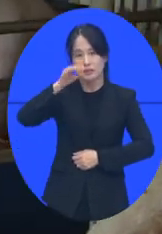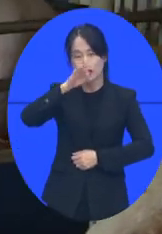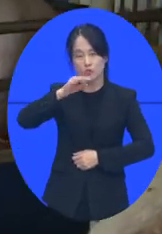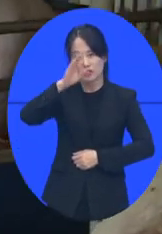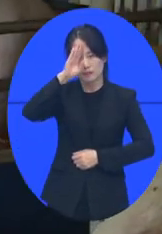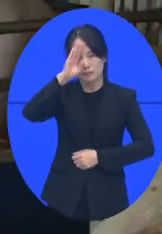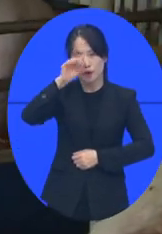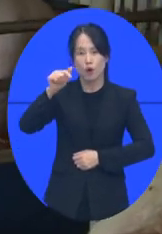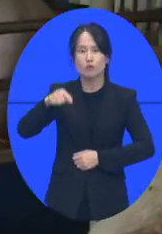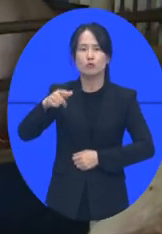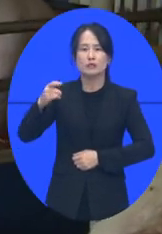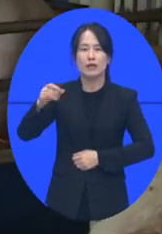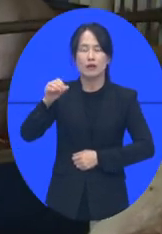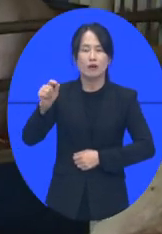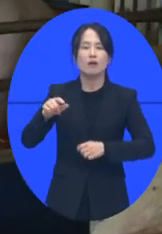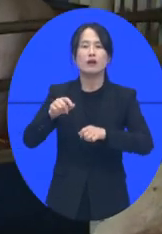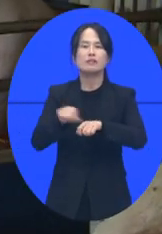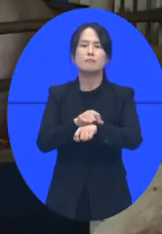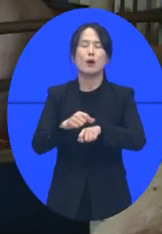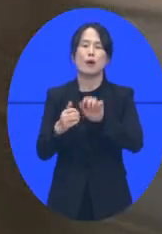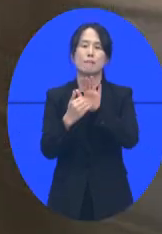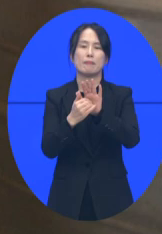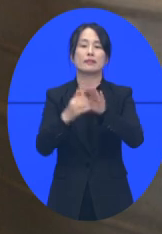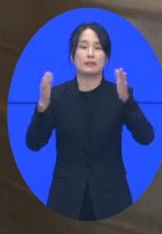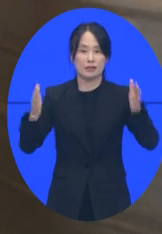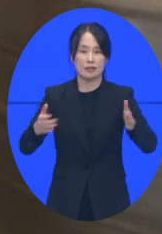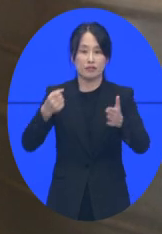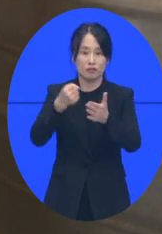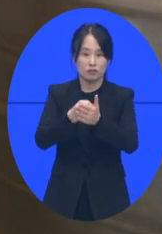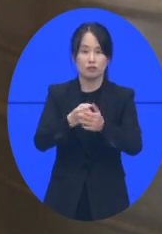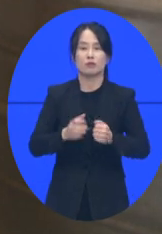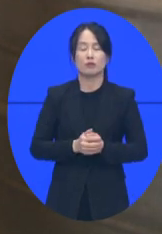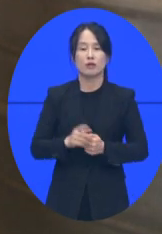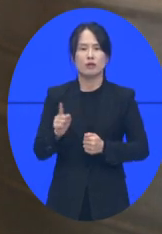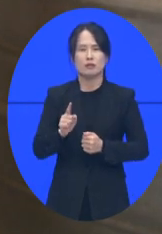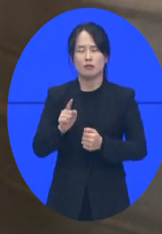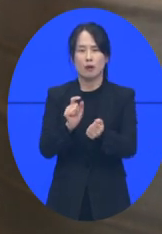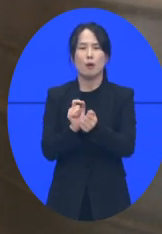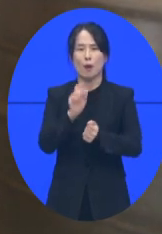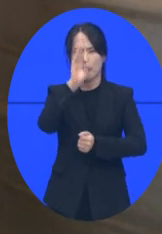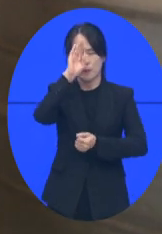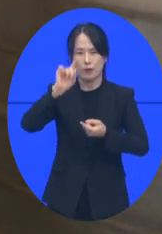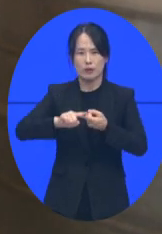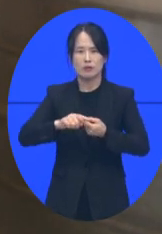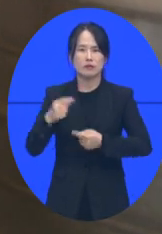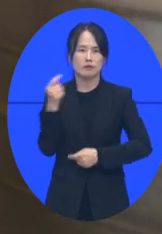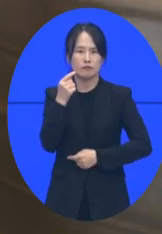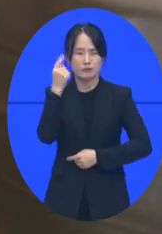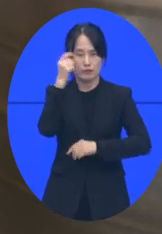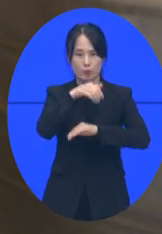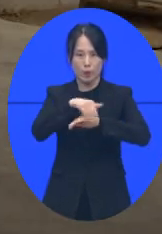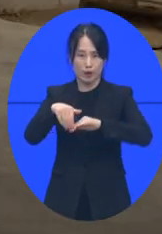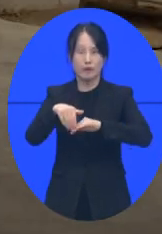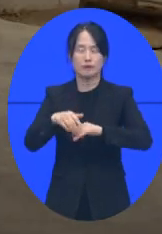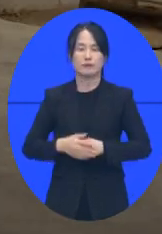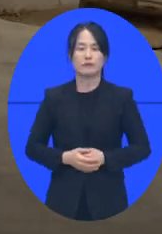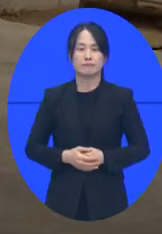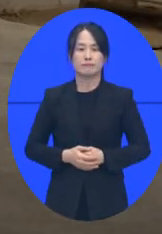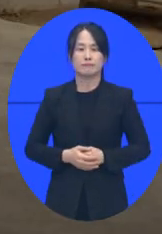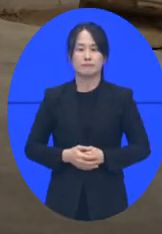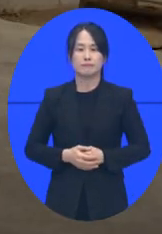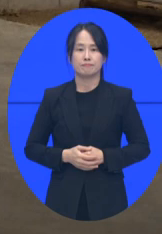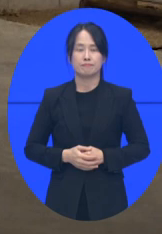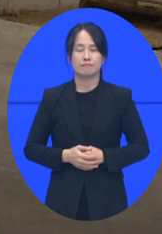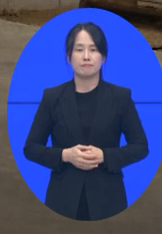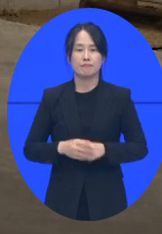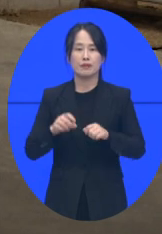구제역 특별 방역 대책 기간으로 지정하고 재난형 가축 전염병에 대한 강도 높은 대응에 나선 겁니다 돈는